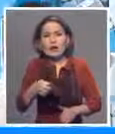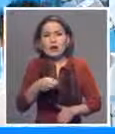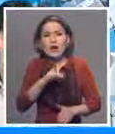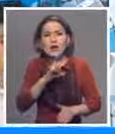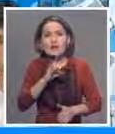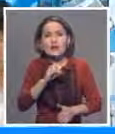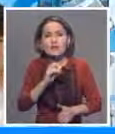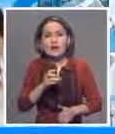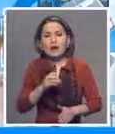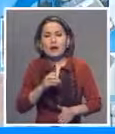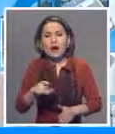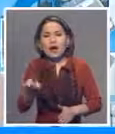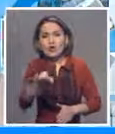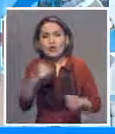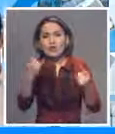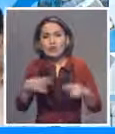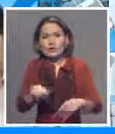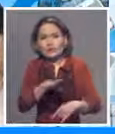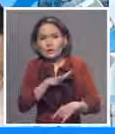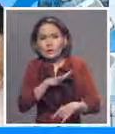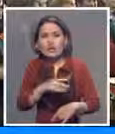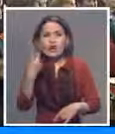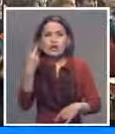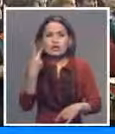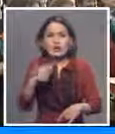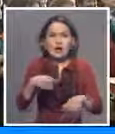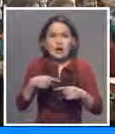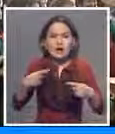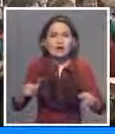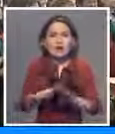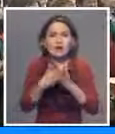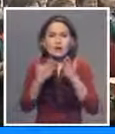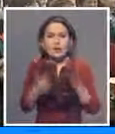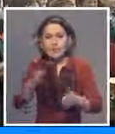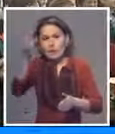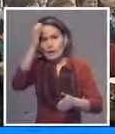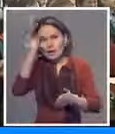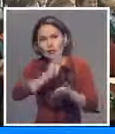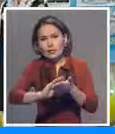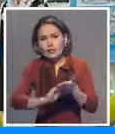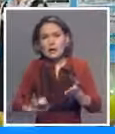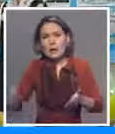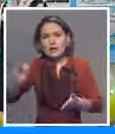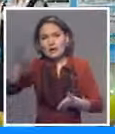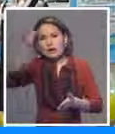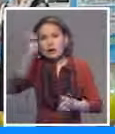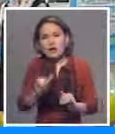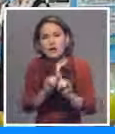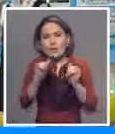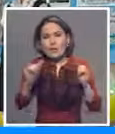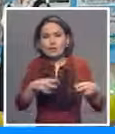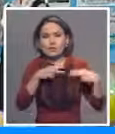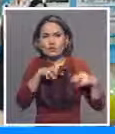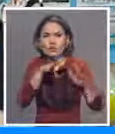ауданы Саты ауылында дүниеге келген. Түрлі тақырыпта 20-дан астам монографиялық ғылыми еңбек пен кітаптар жазып, тарих ғылымының дамуына үлес